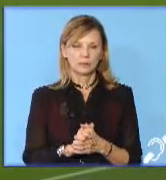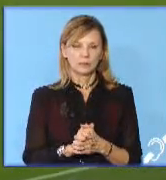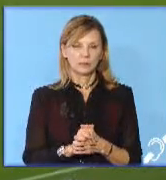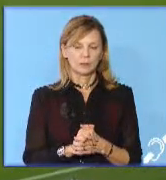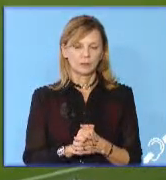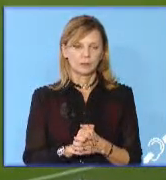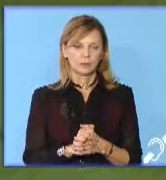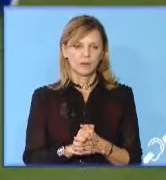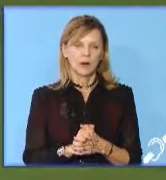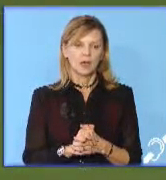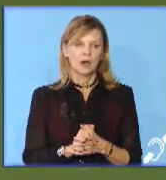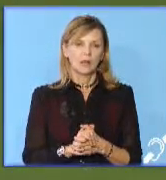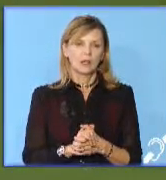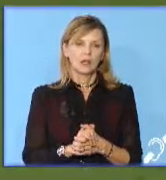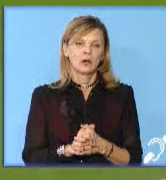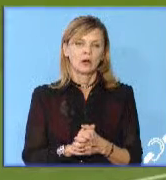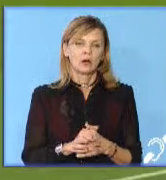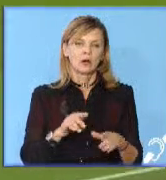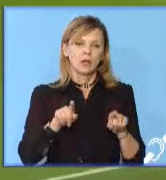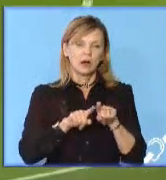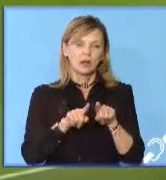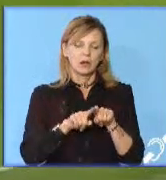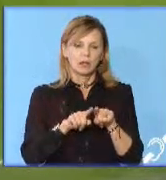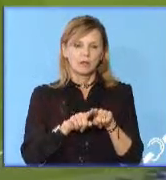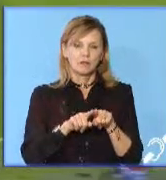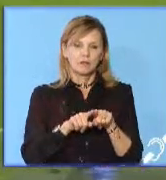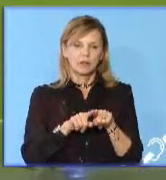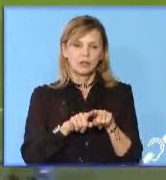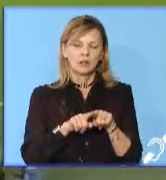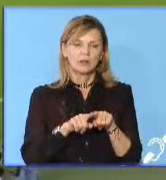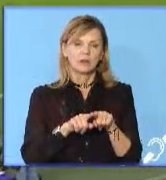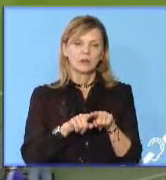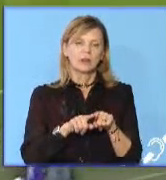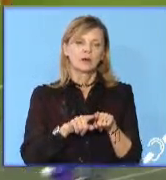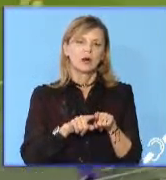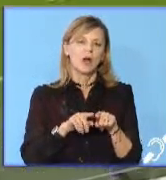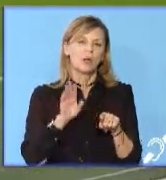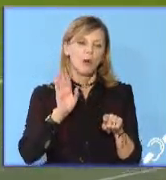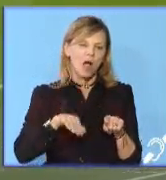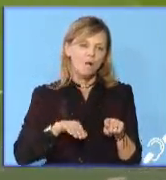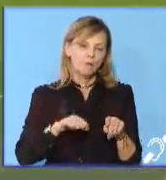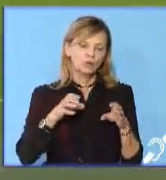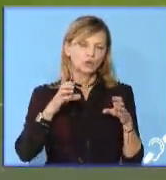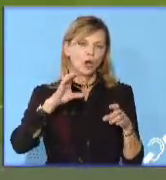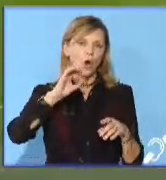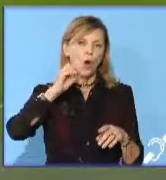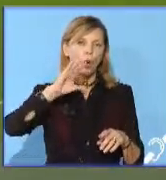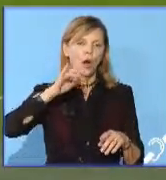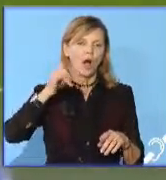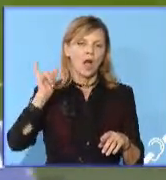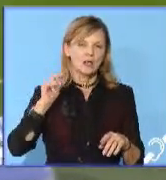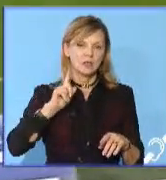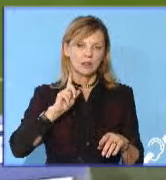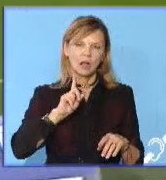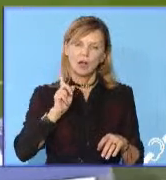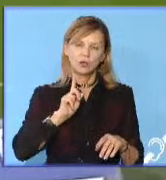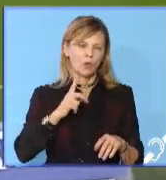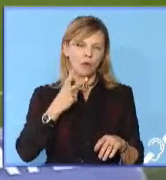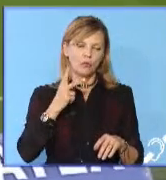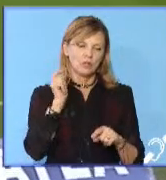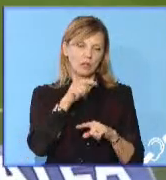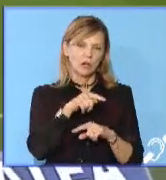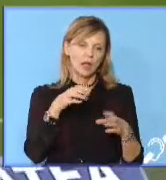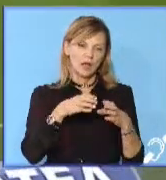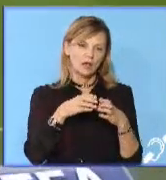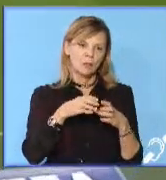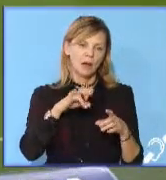marcaj foarte slab. Tot Chițu, servit de Achim, a rămas singur cu Căbuz, dar execuția a fost moale și fără vreun efect. și